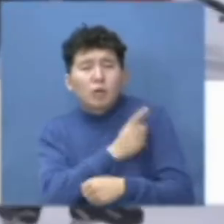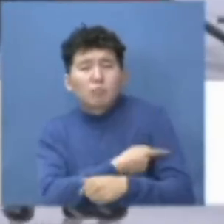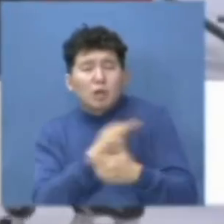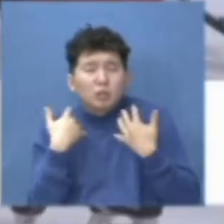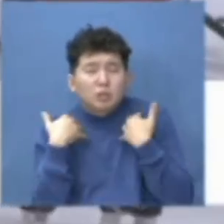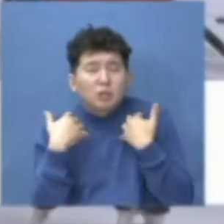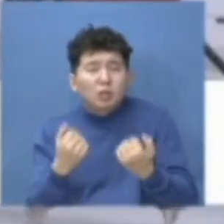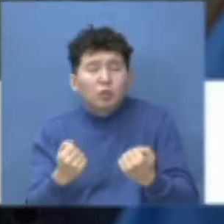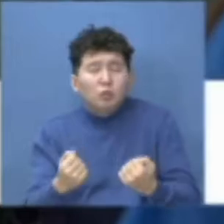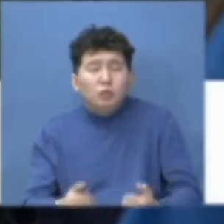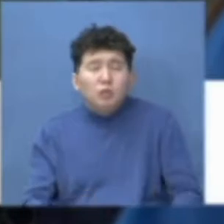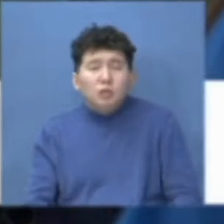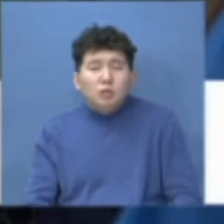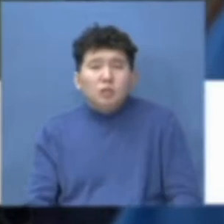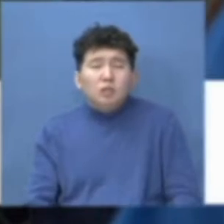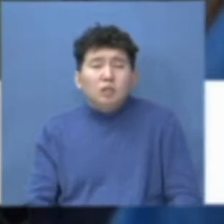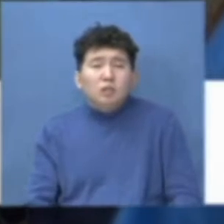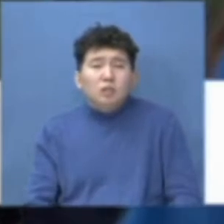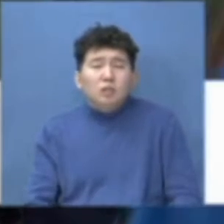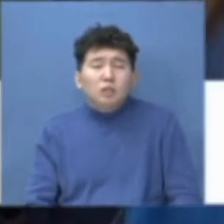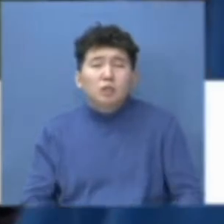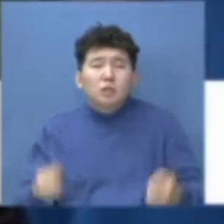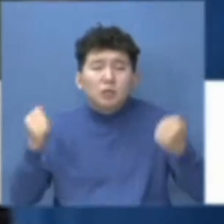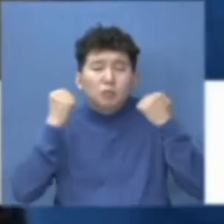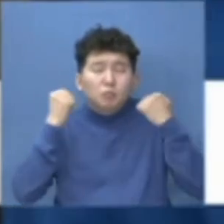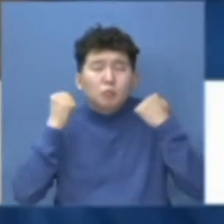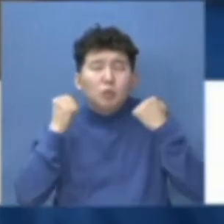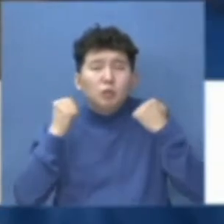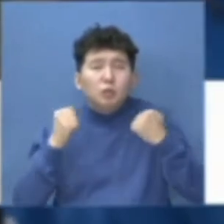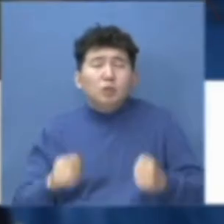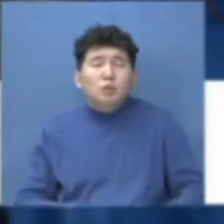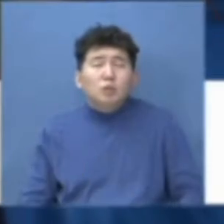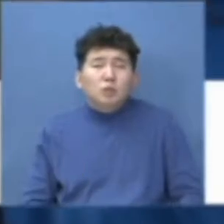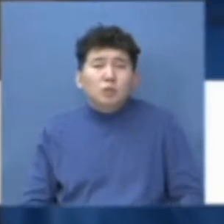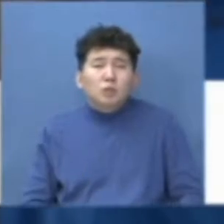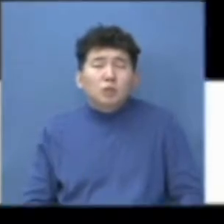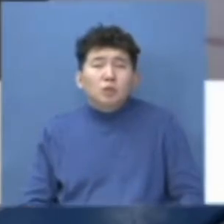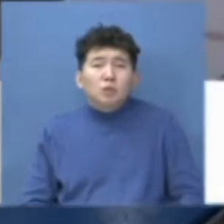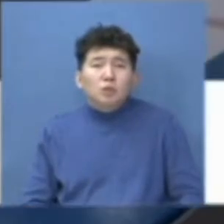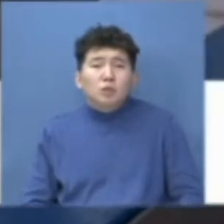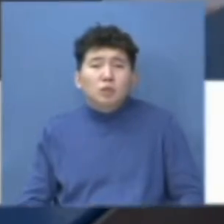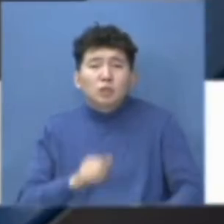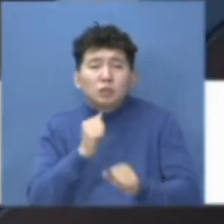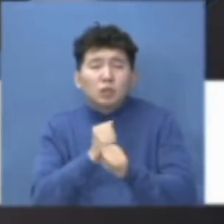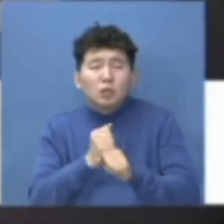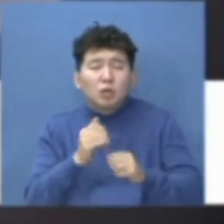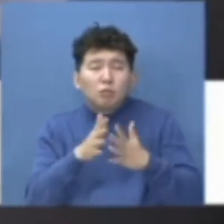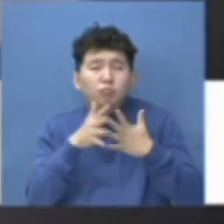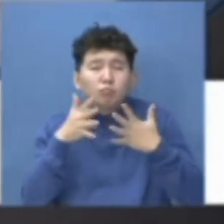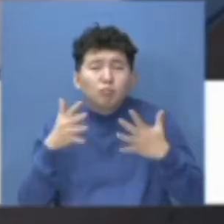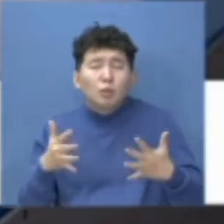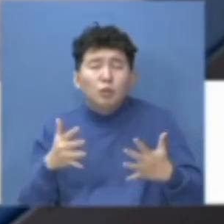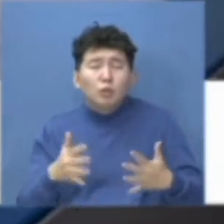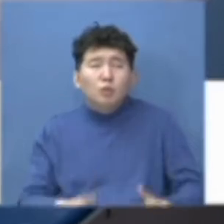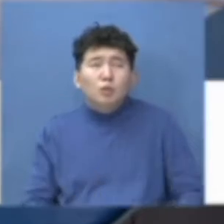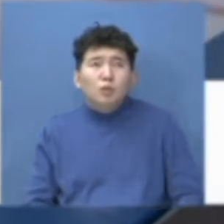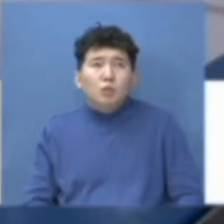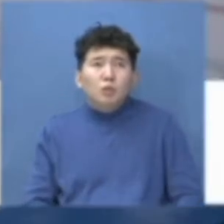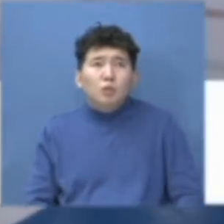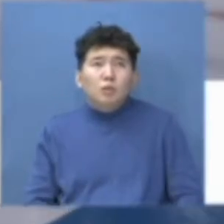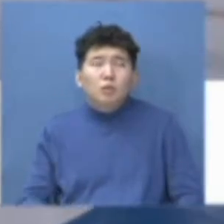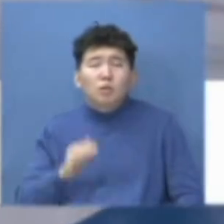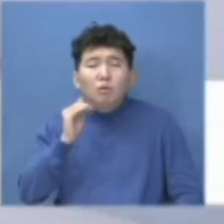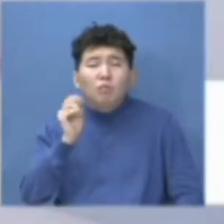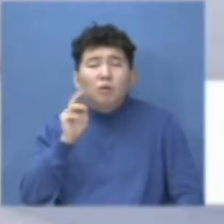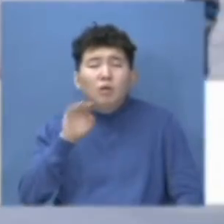способности. Стоит ли говорить о том, что спорт с малых лет дисциплинирует ребенка, делает его более устойчивым к негативным факторам внешней среды